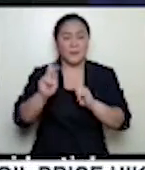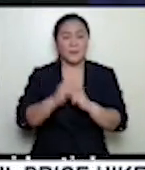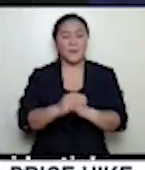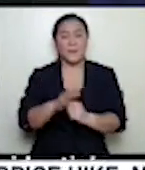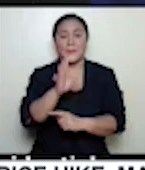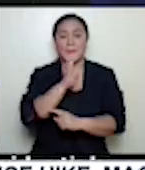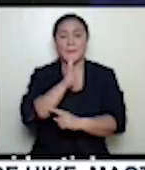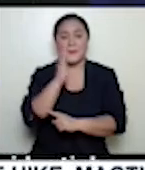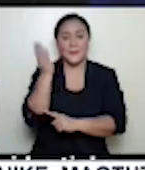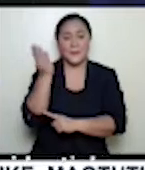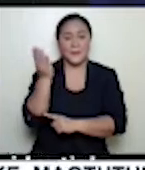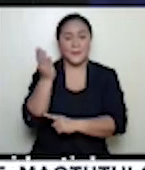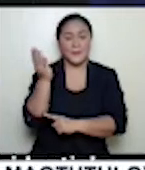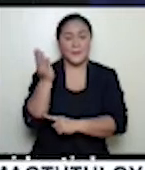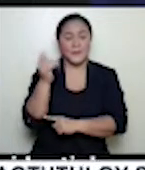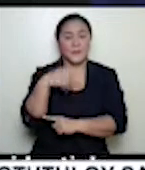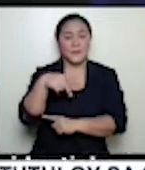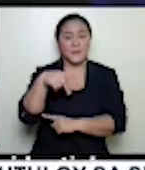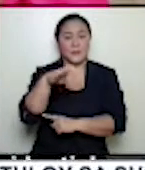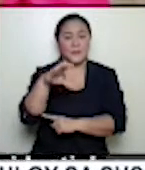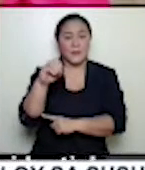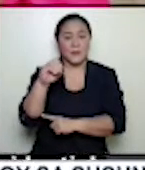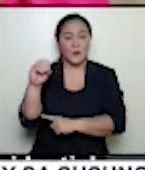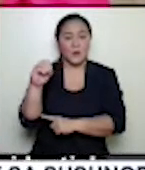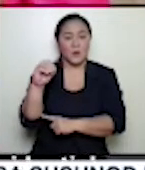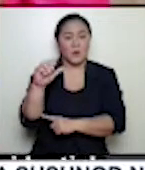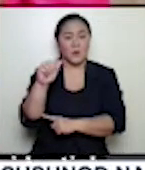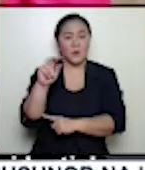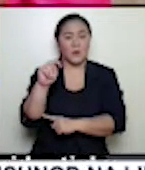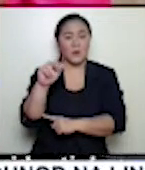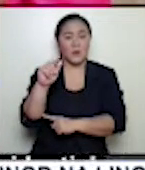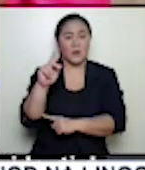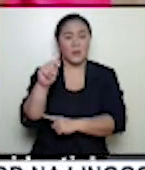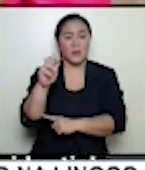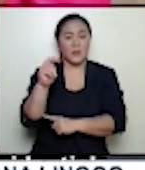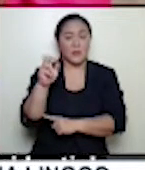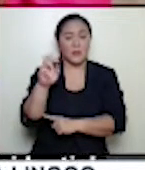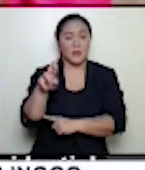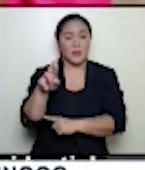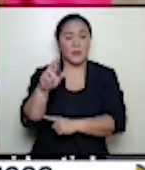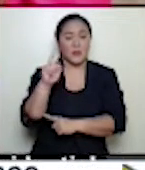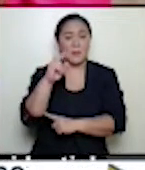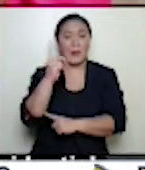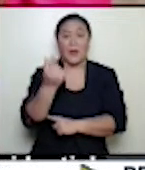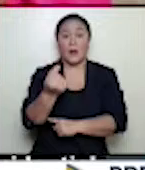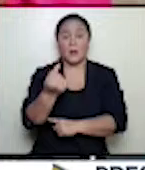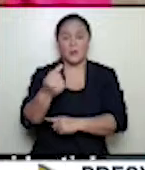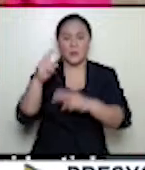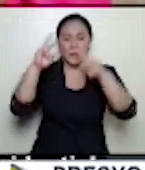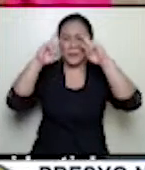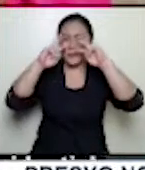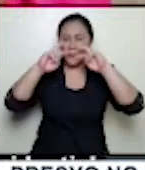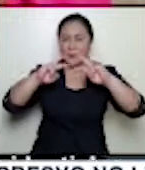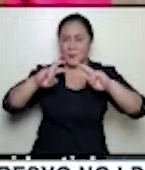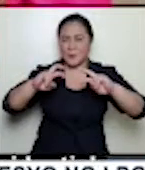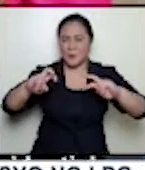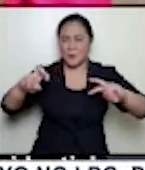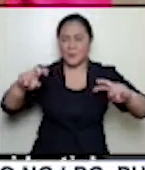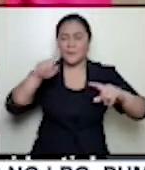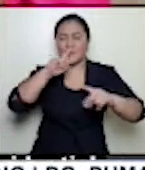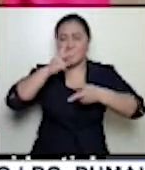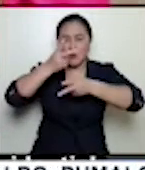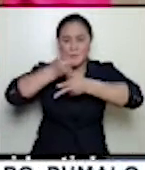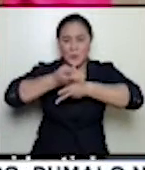at PCOO Secretary Martin Andanar. Ito ay masusing pag-aaralan ng palasyo sa pamagitan